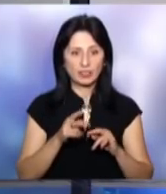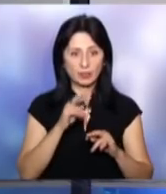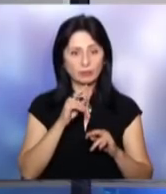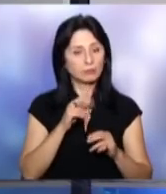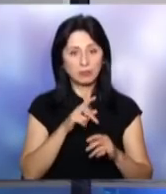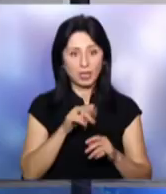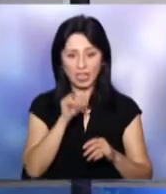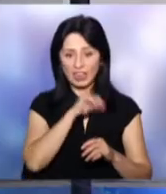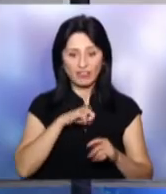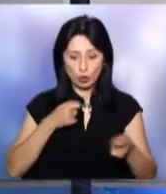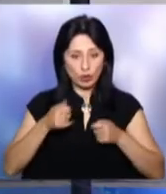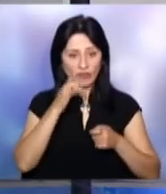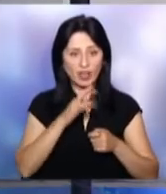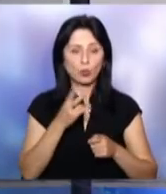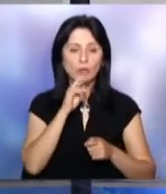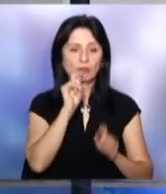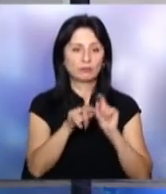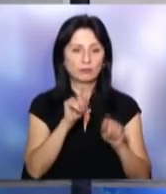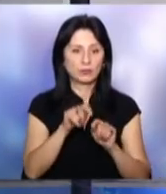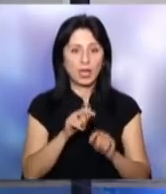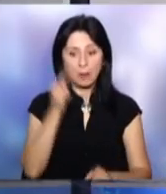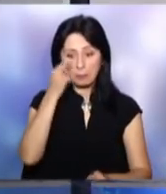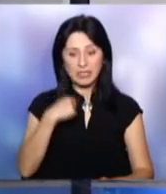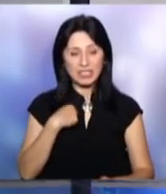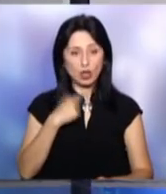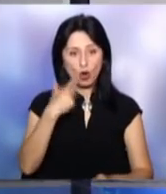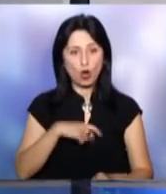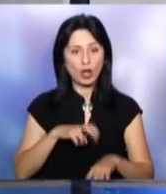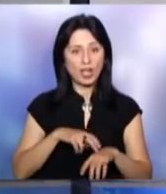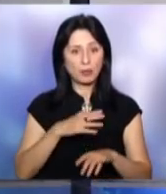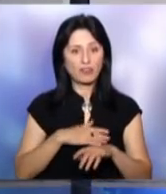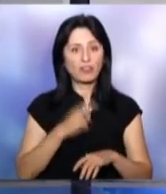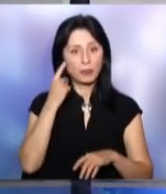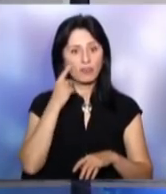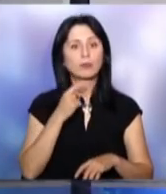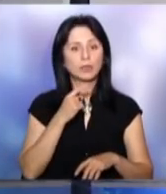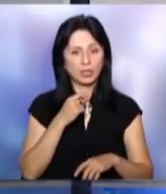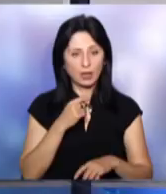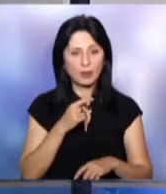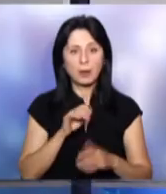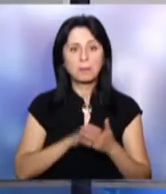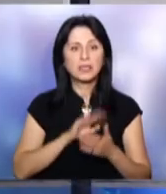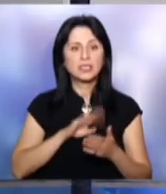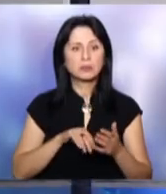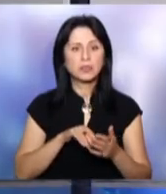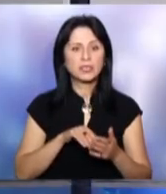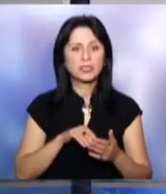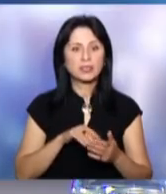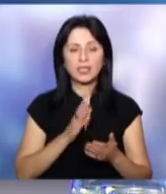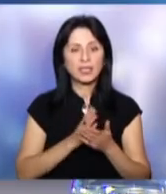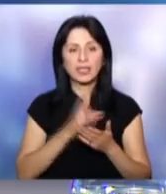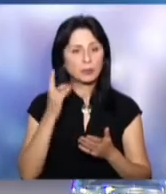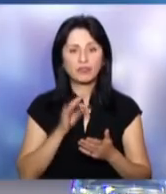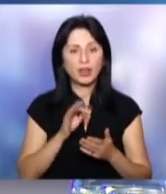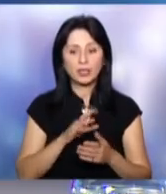მედიკამენტით უმკურნალოთ, მაგრამ რა შეგვეხება ფსიქოლოგებს, ჩვენ ყოველთვის ვფიქრობთ, რომ კი ბატონო, მაგრამ უმიზეზოდ არაფერი არსებობს